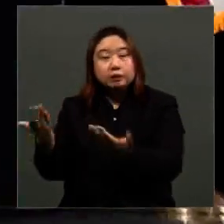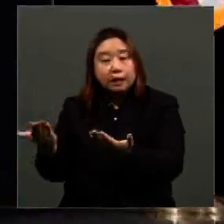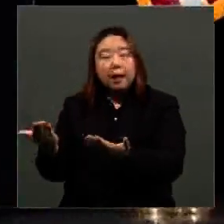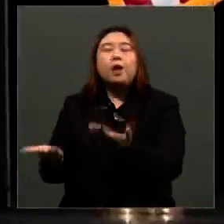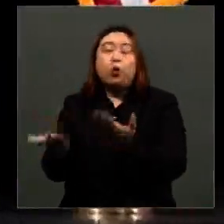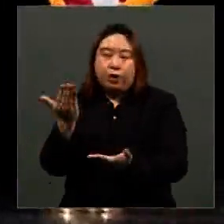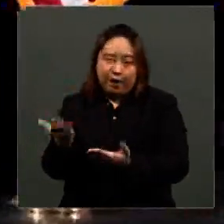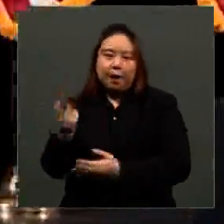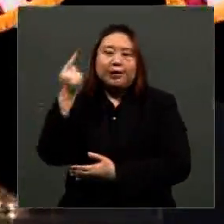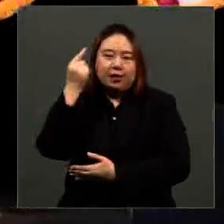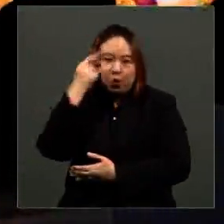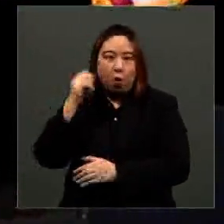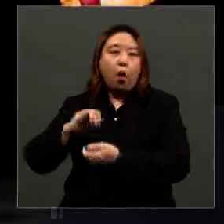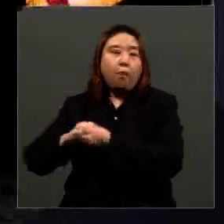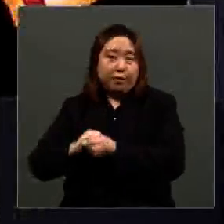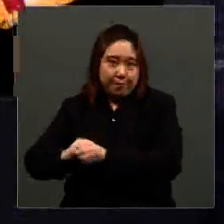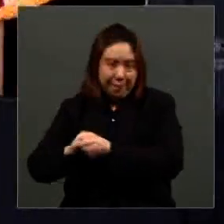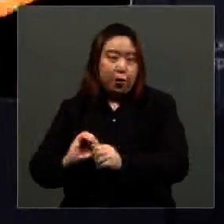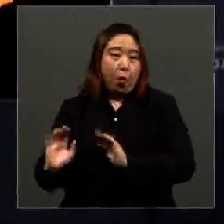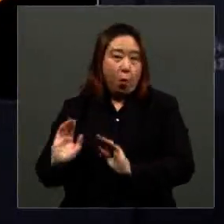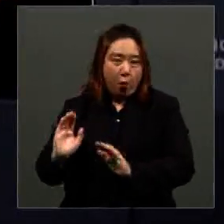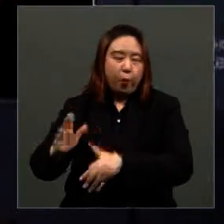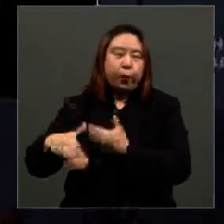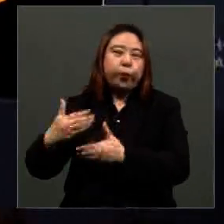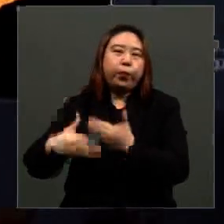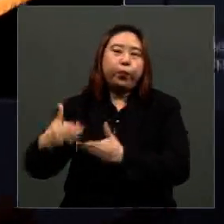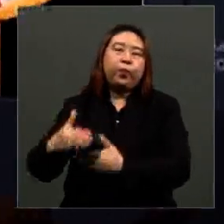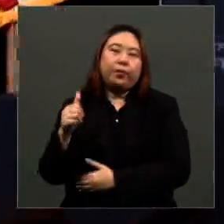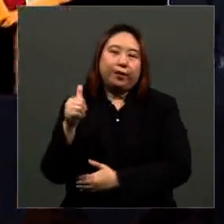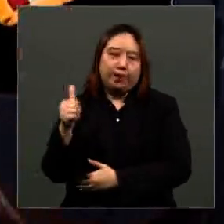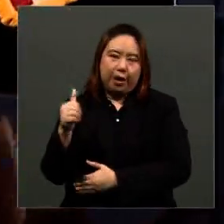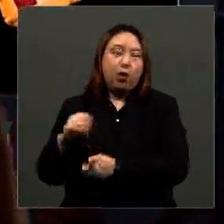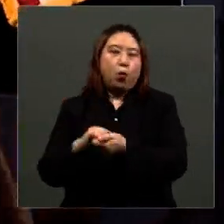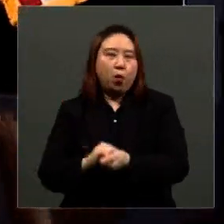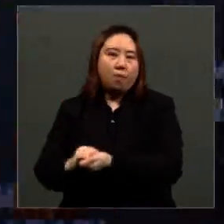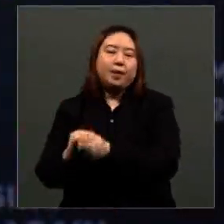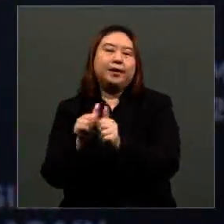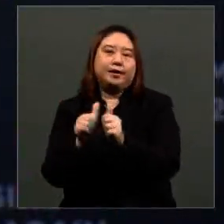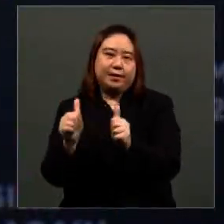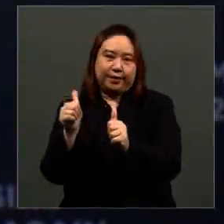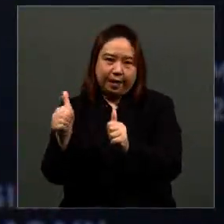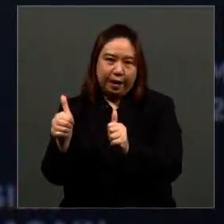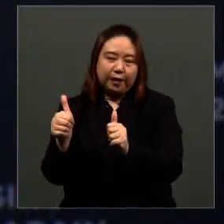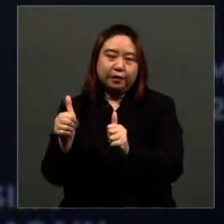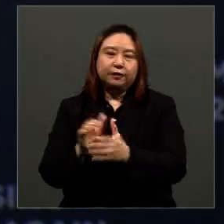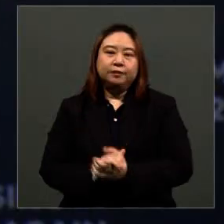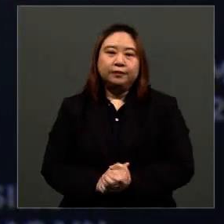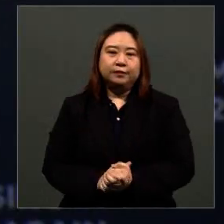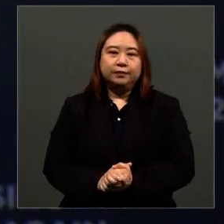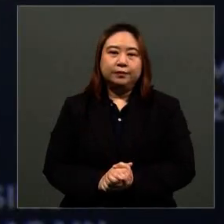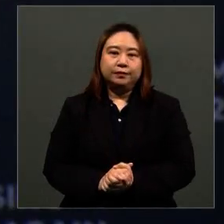ก็เชื่อมั่นว่าการดำเนินความสัมพันธ์ระหว่าง 2ประเทศจะเป็นไปอย่างเข้มข้นและมีความร่วมมือกันอย่างดีจากประวัติความสัมพันธ์ที่มีมาอย่างช้า